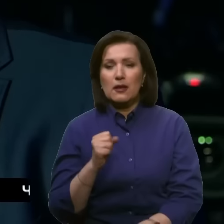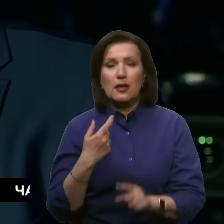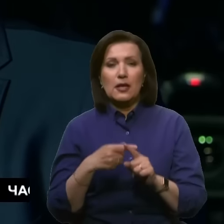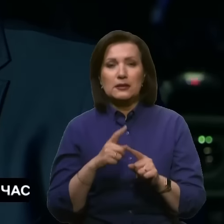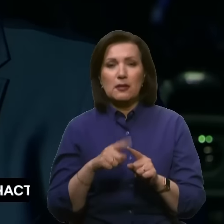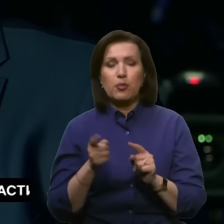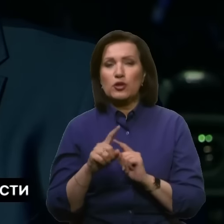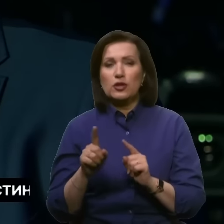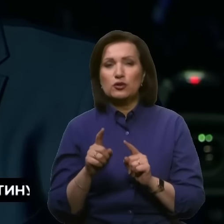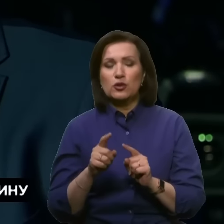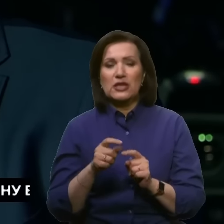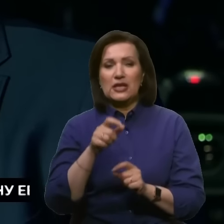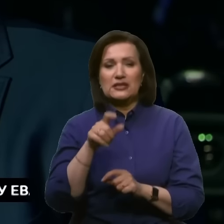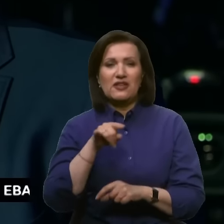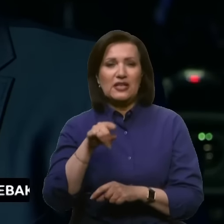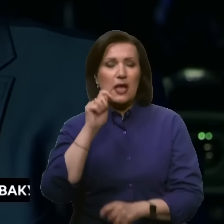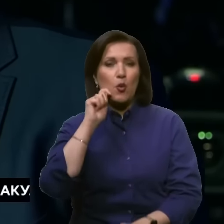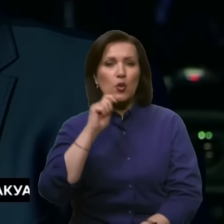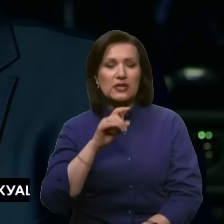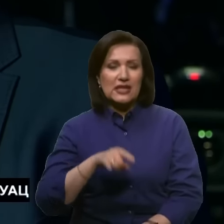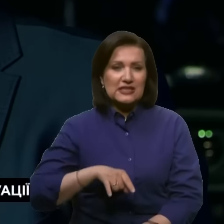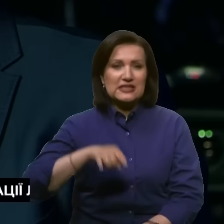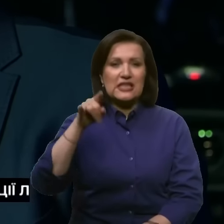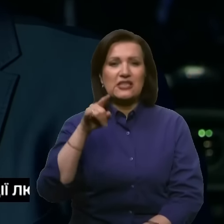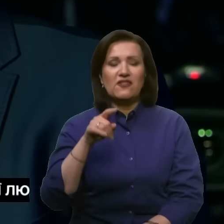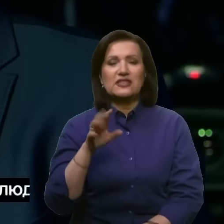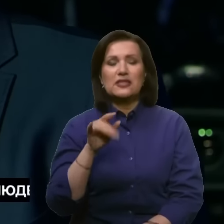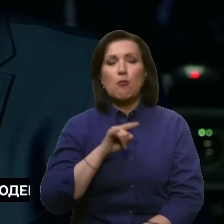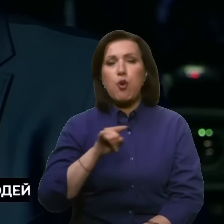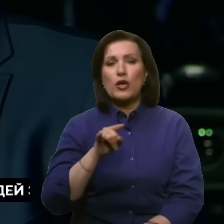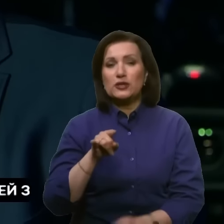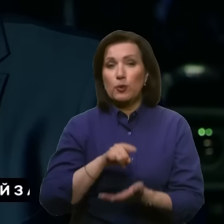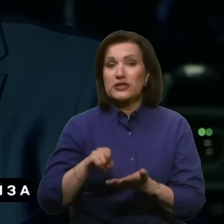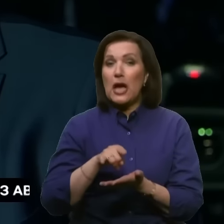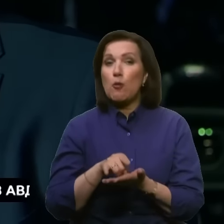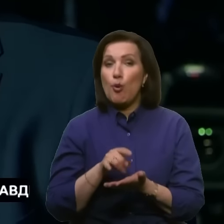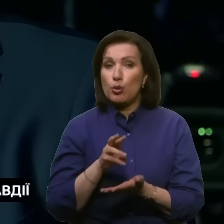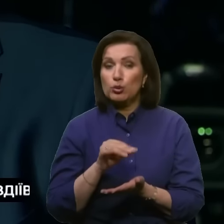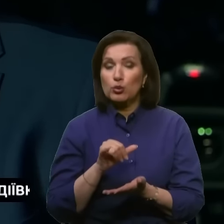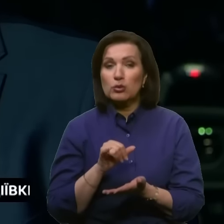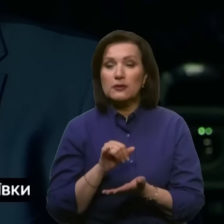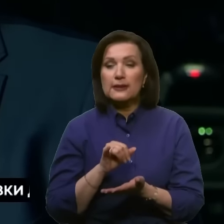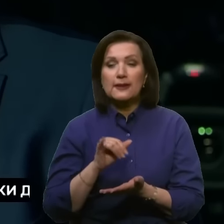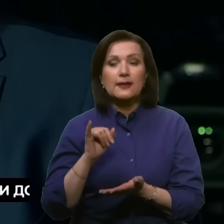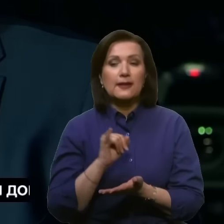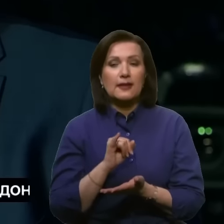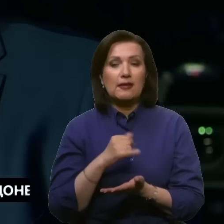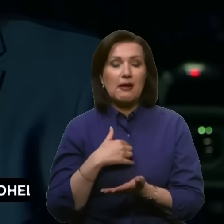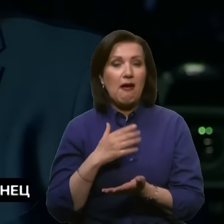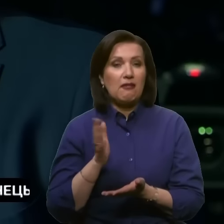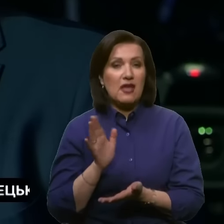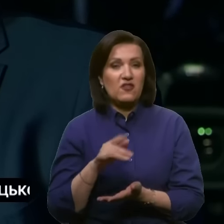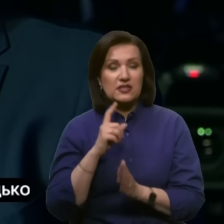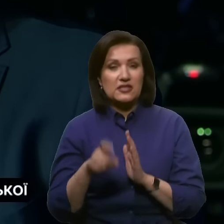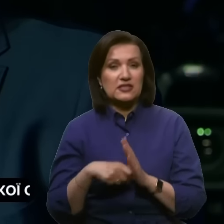Це про те, що цивільний літак український злетів з Бориспільського аеропорту. І я